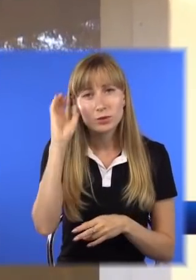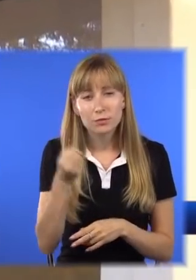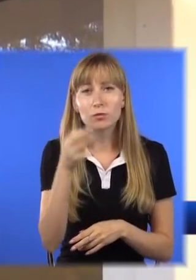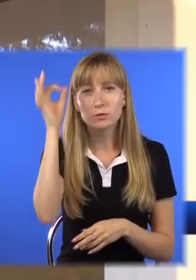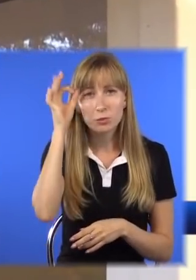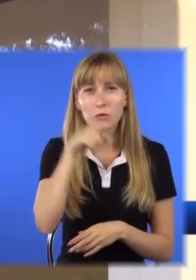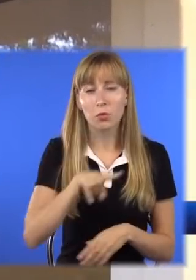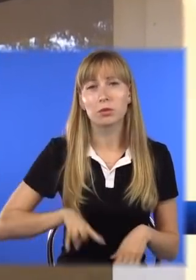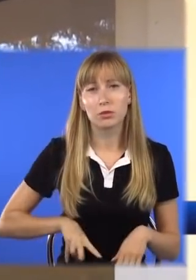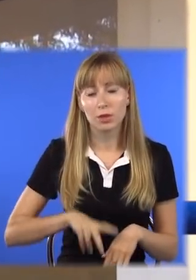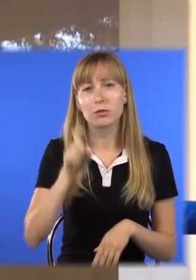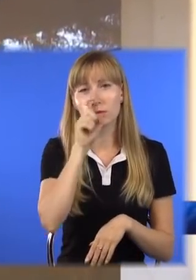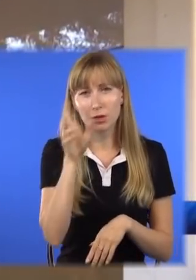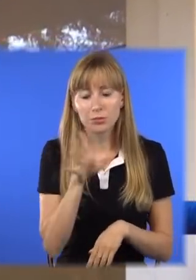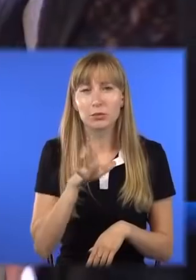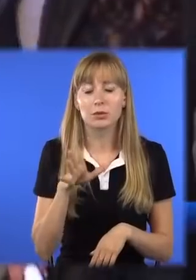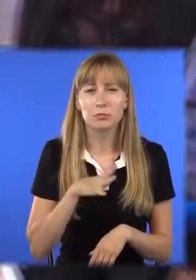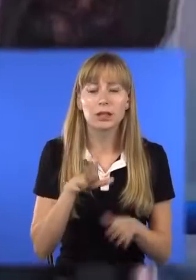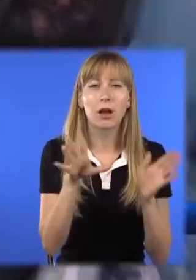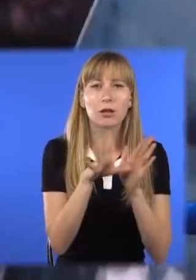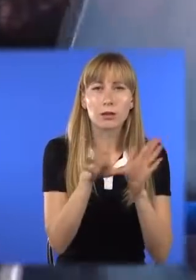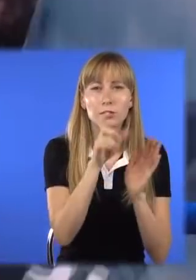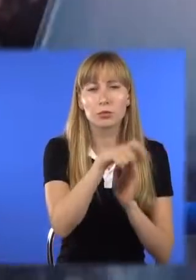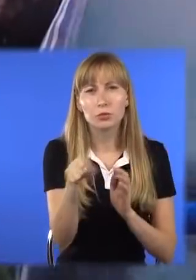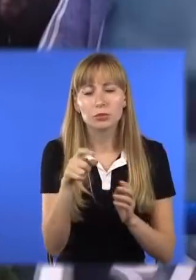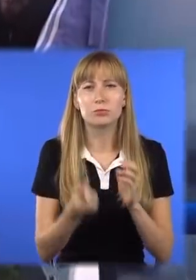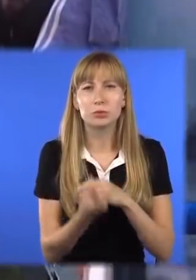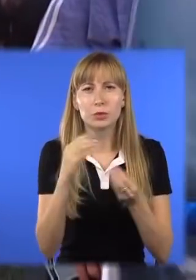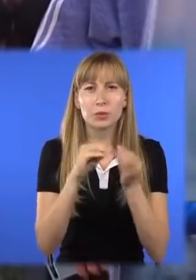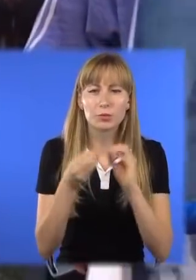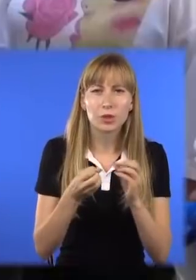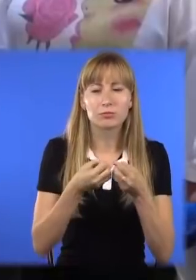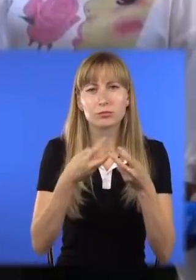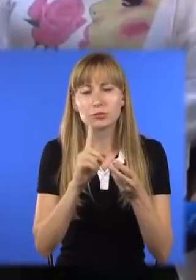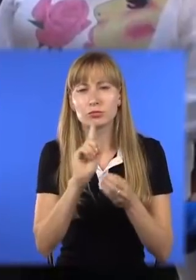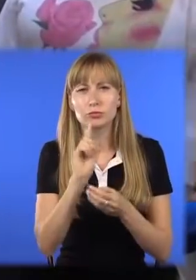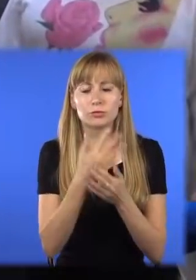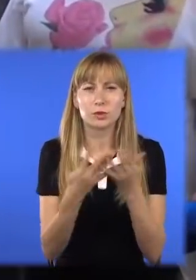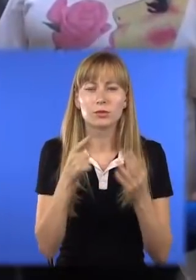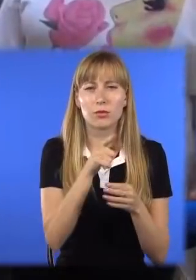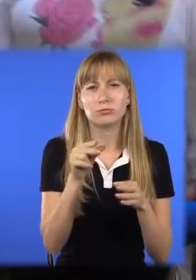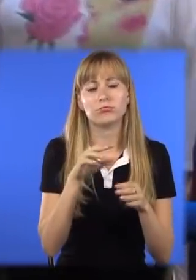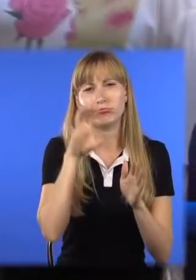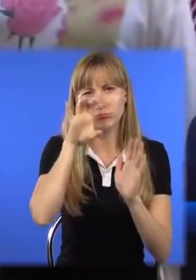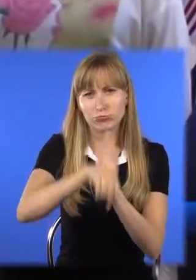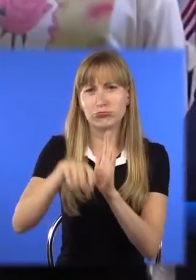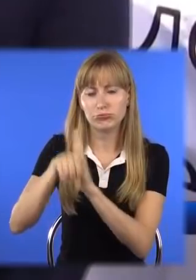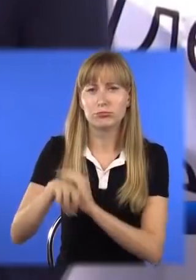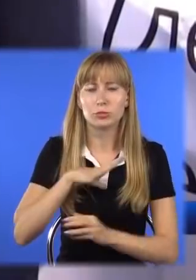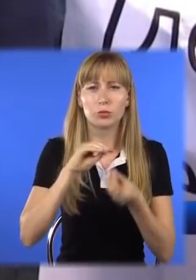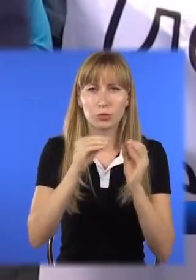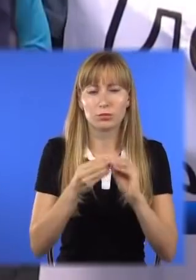господарських розбіжностей з обласними електриками, які ледь не залишили місто без опалення. Загалом директор